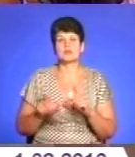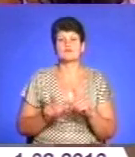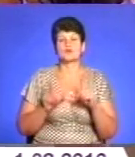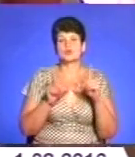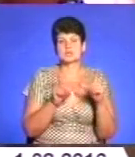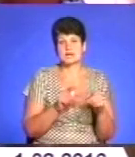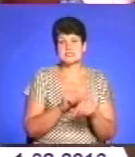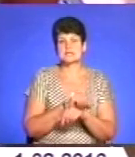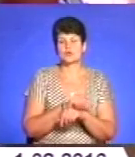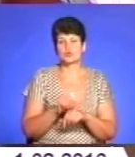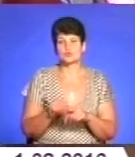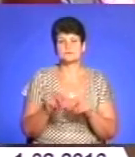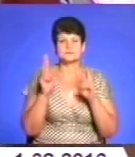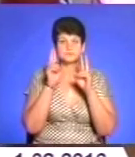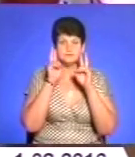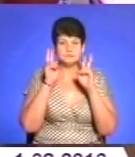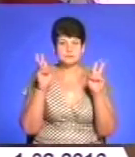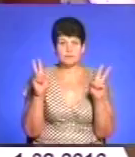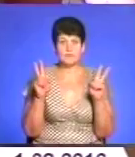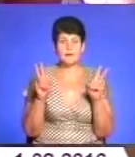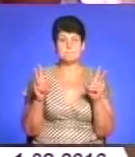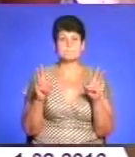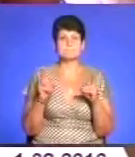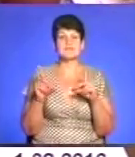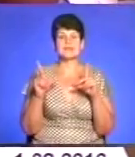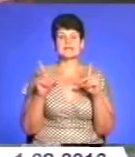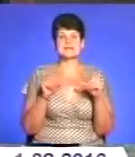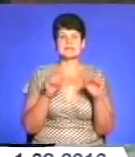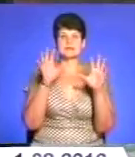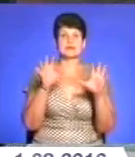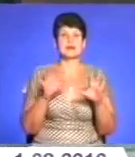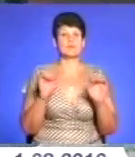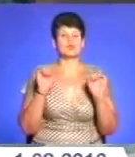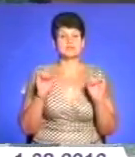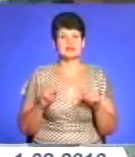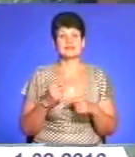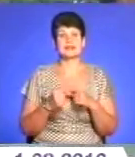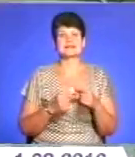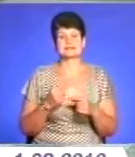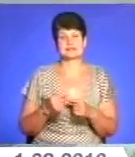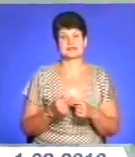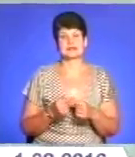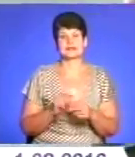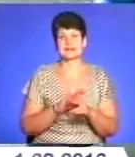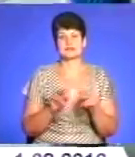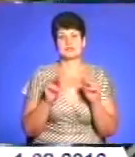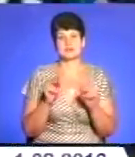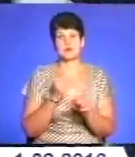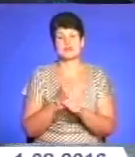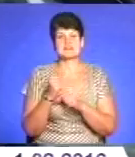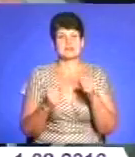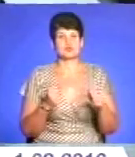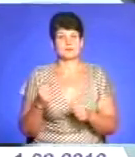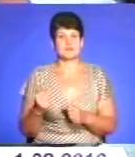за кордон, не обізнані з міграційним законодавством і можливими наслідками – нелегального працевлаштування.